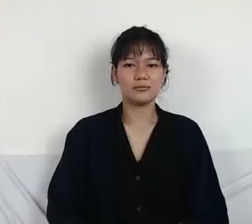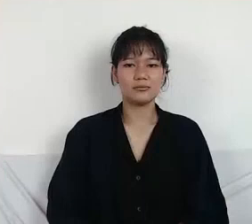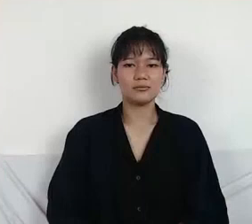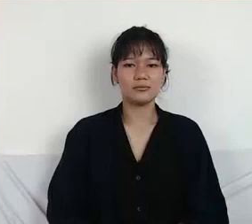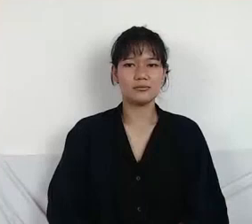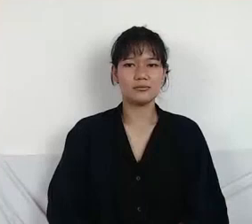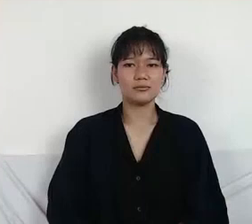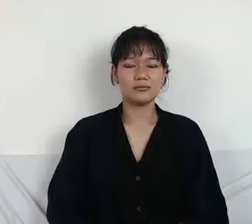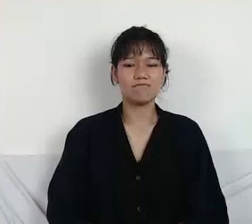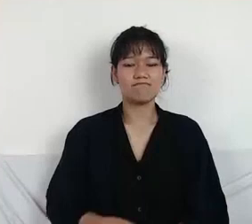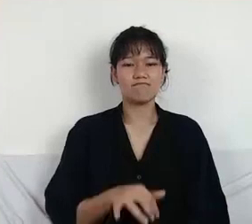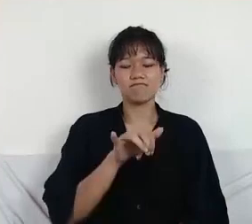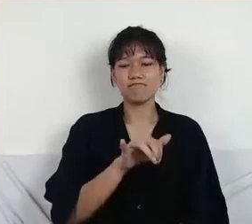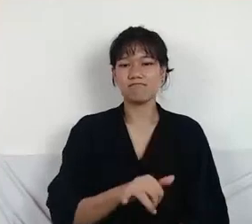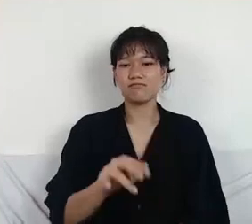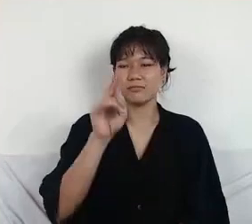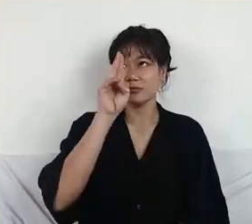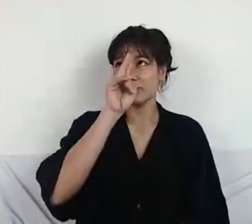Ya Tuhan,